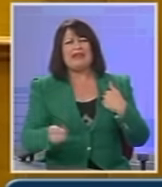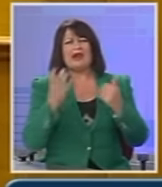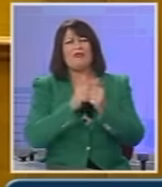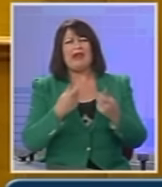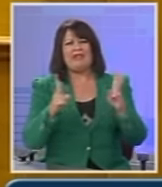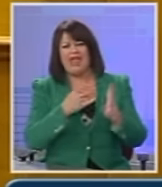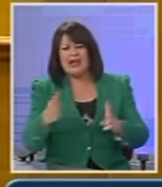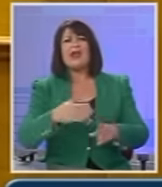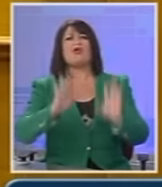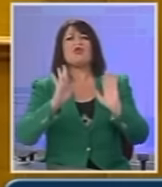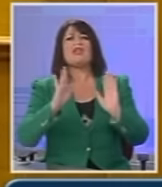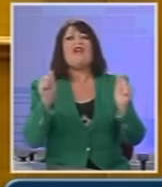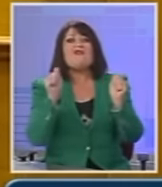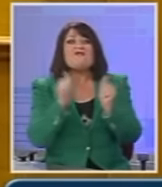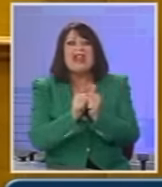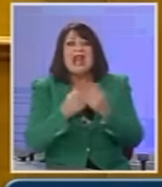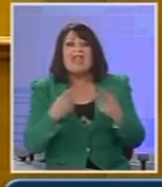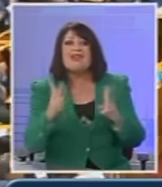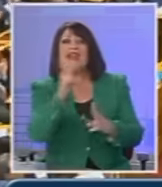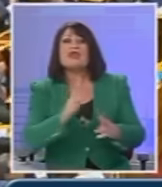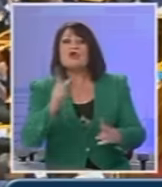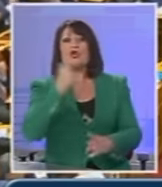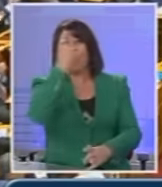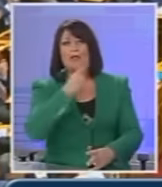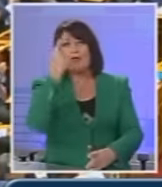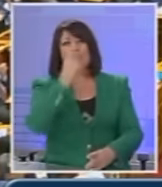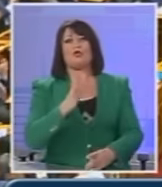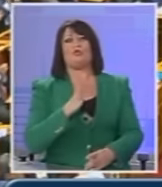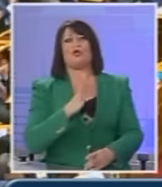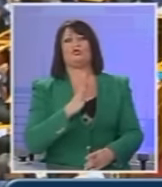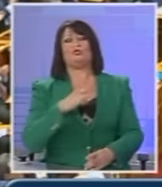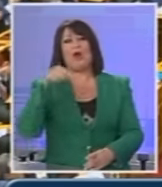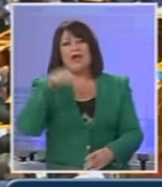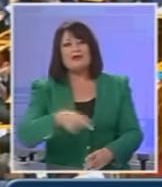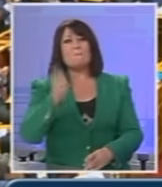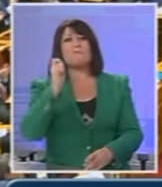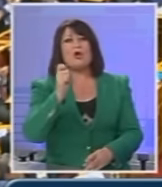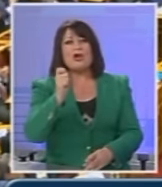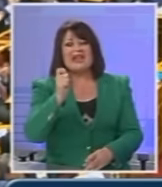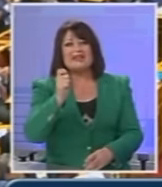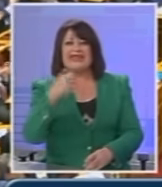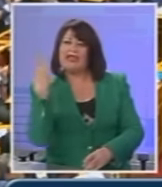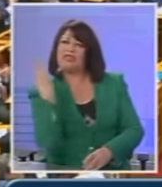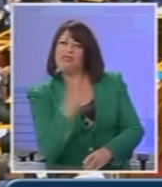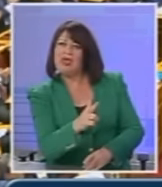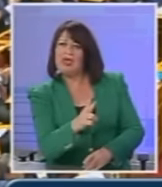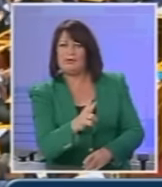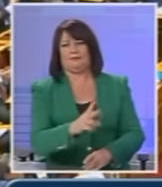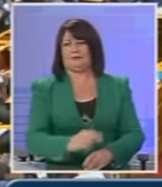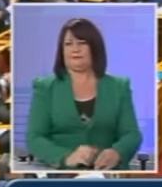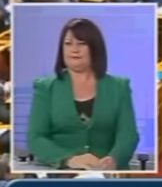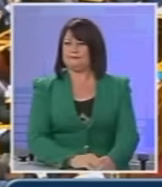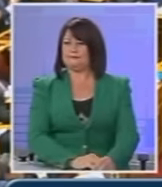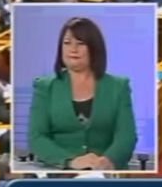νεοφιλελεύθεροι. Είμαστε φιλελεύθεροι με κοινωνικό ανθρώπινο πρόσωπο. Και αυτές οι πολιτικές είναι δικές σας.